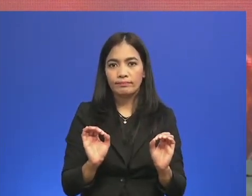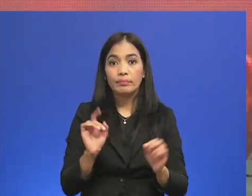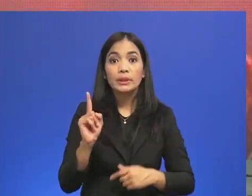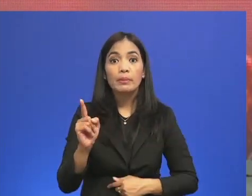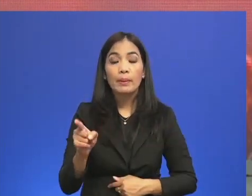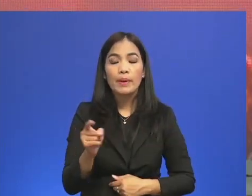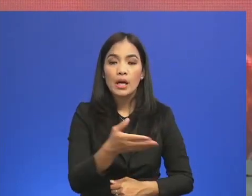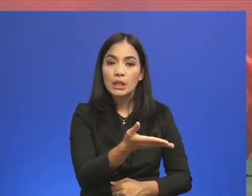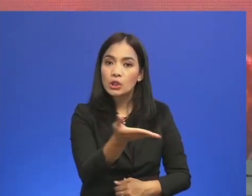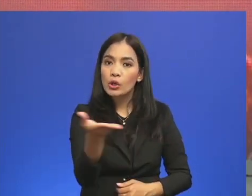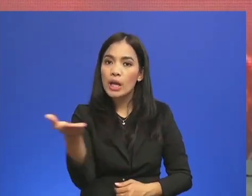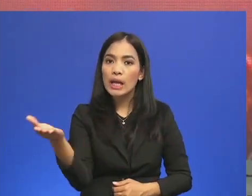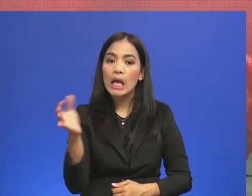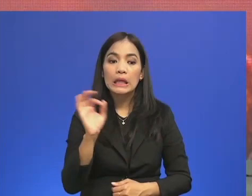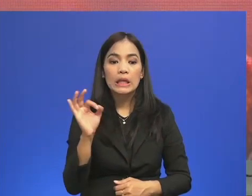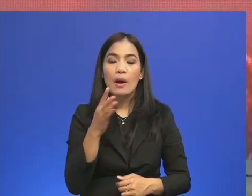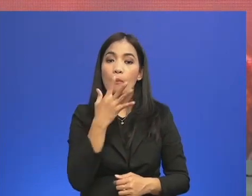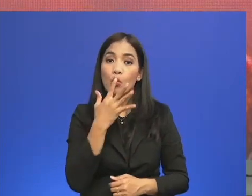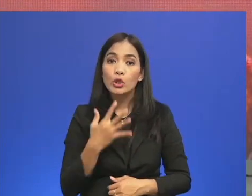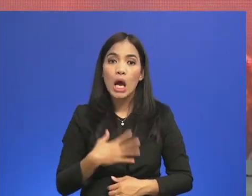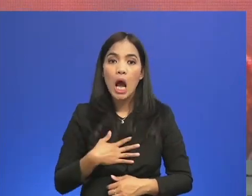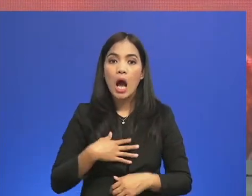karena saudara tidak berpendidikan,